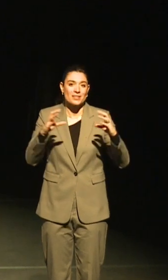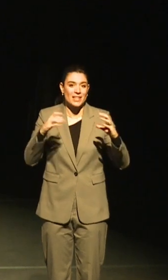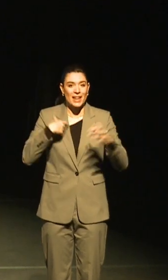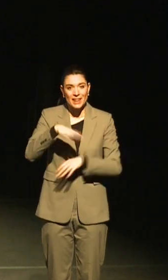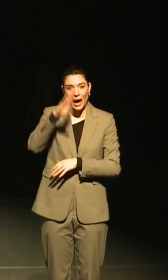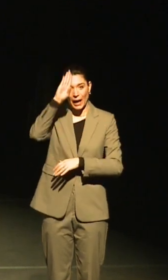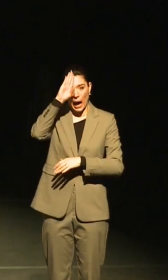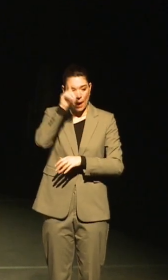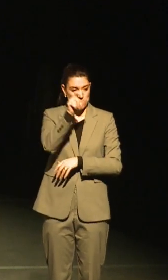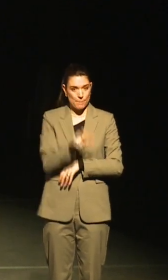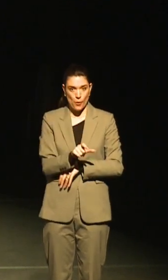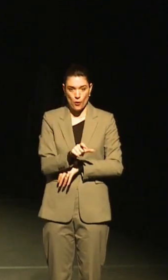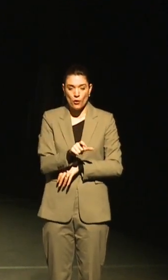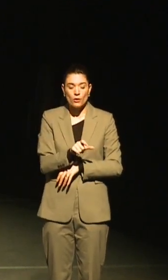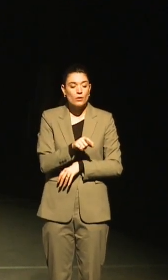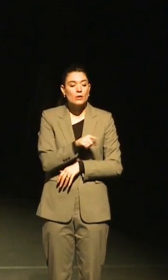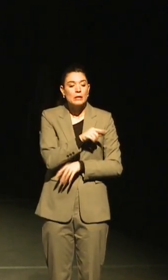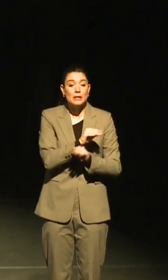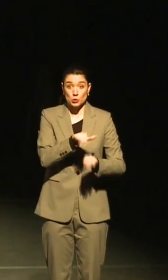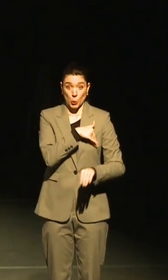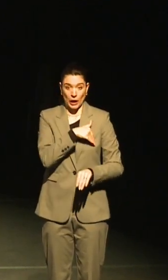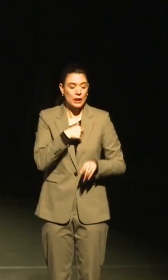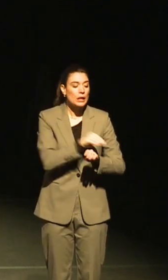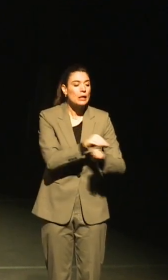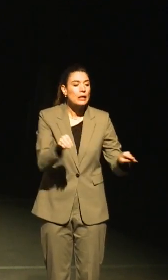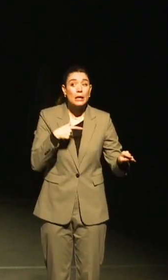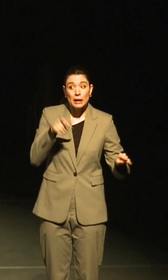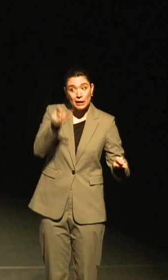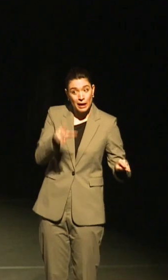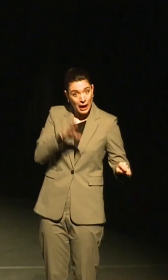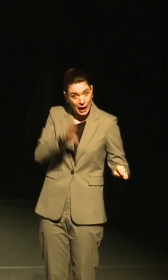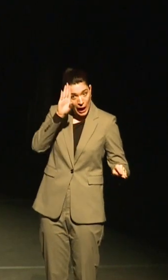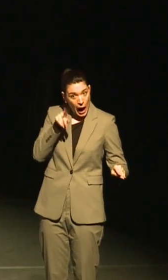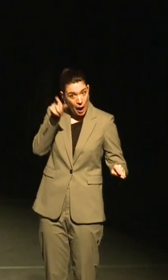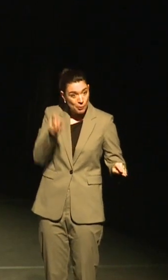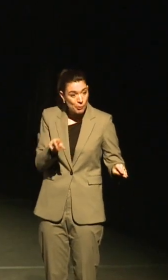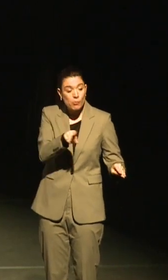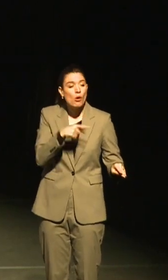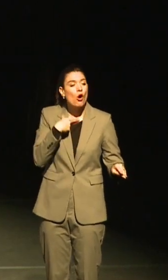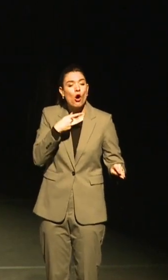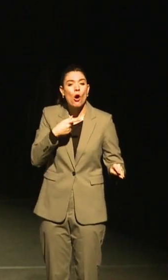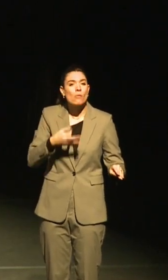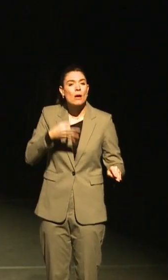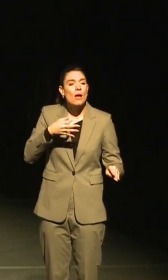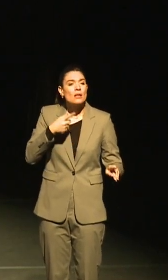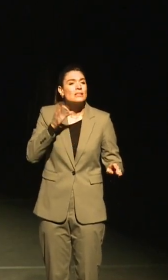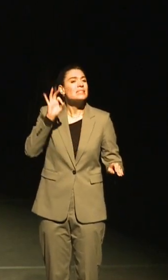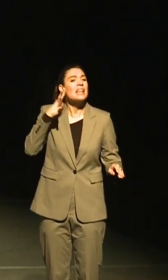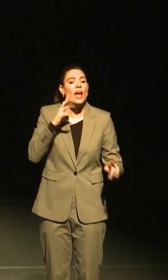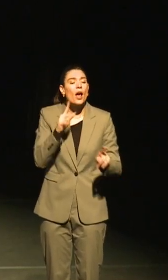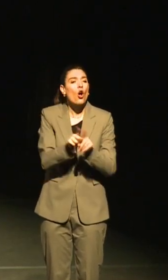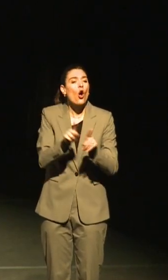che animale sarebbe vengono fuori cose il bestiario di Borghese è niente al confronto ma